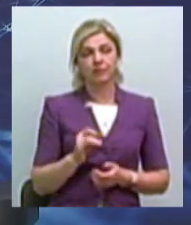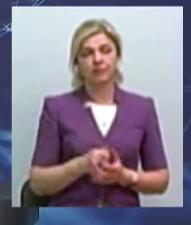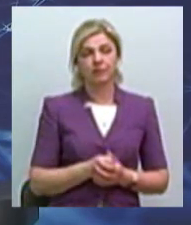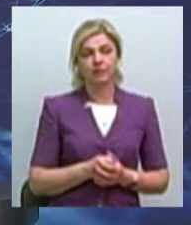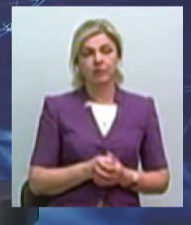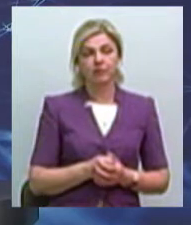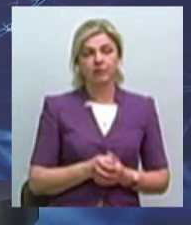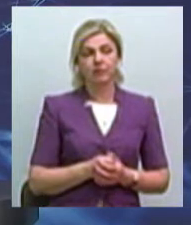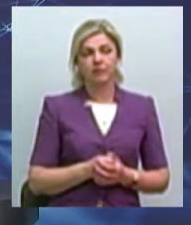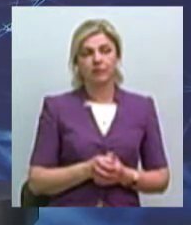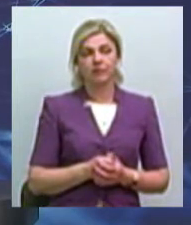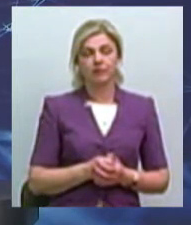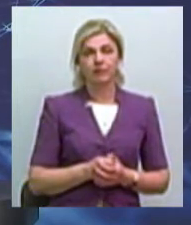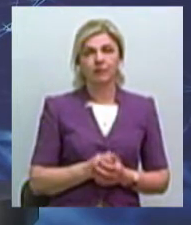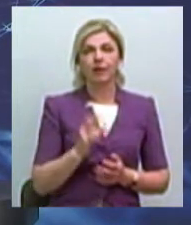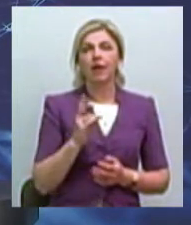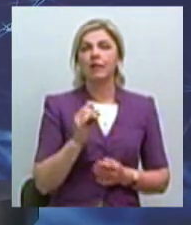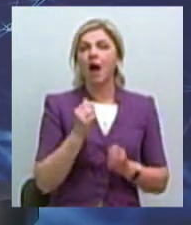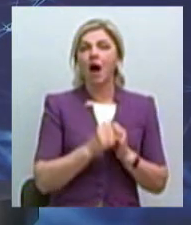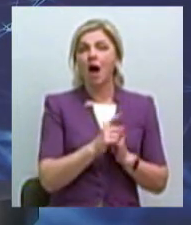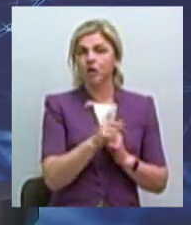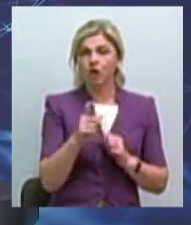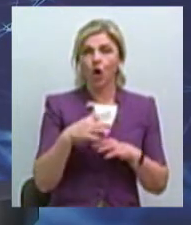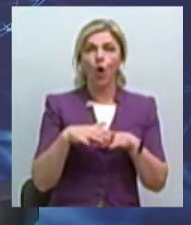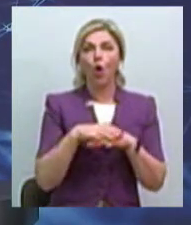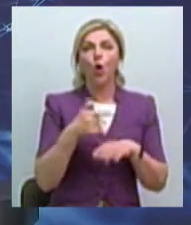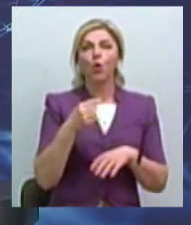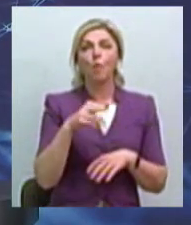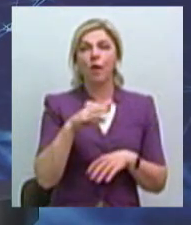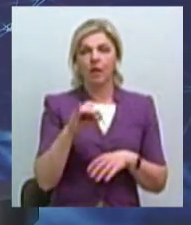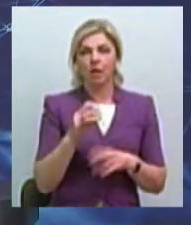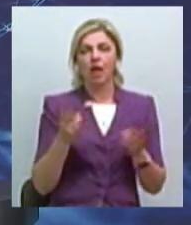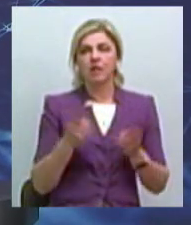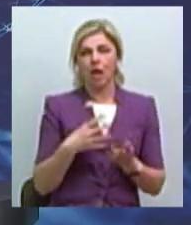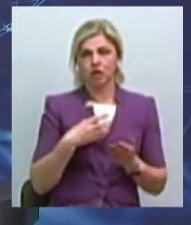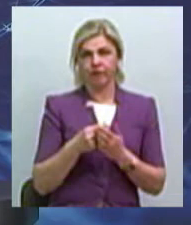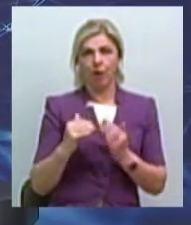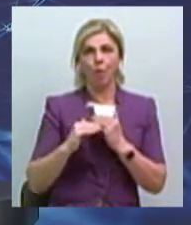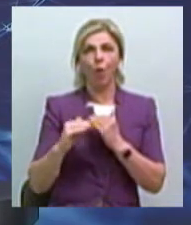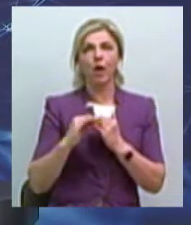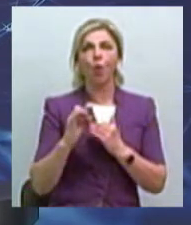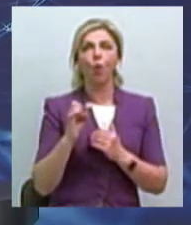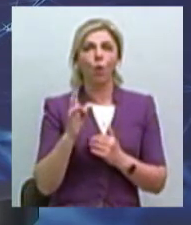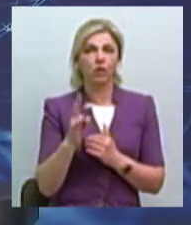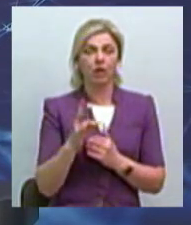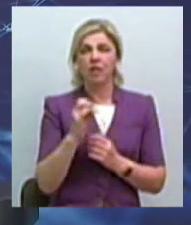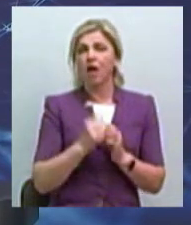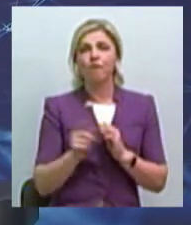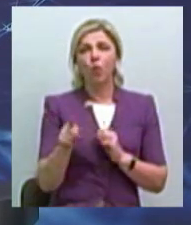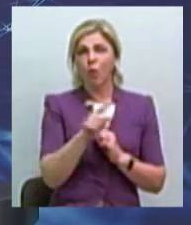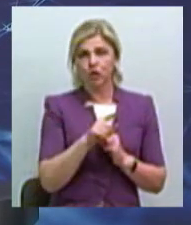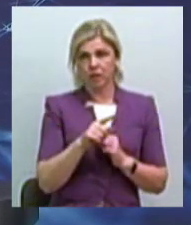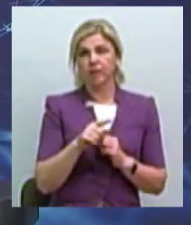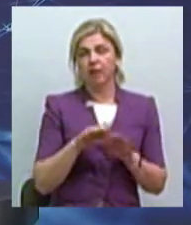І почнемо з того, що не кожній громаді потрібно свій полігон, тому що не в кожному населеному пункті.